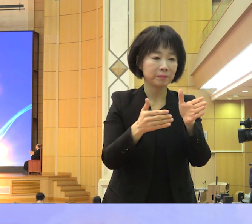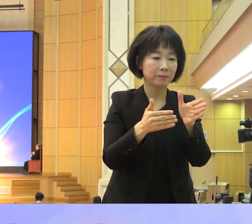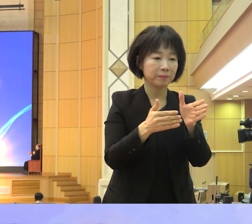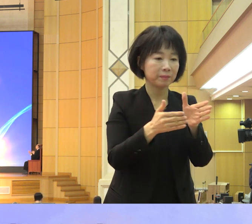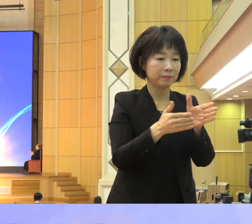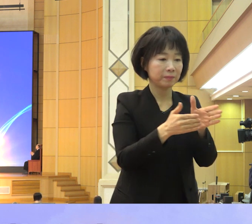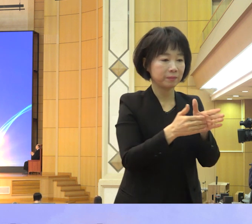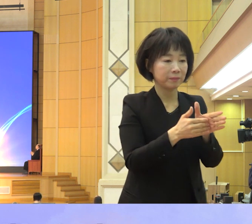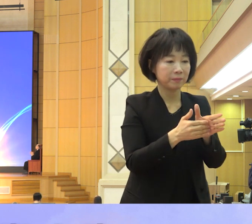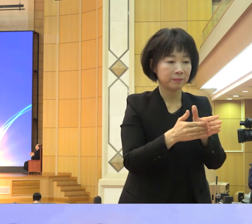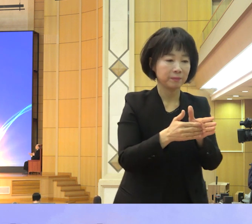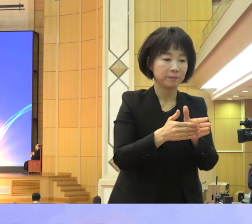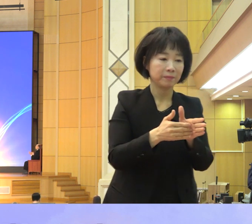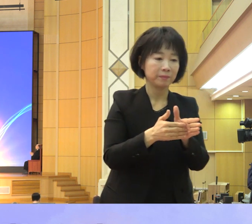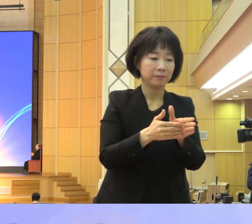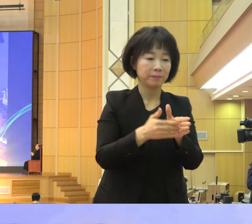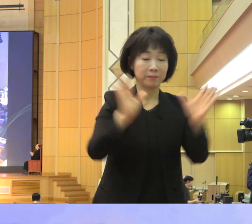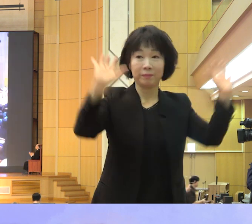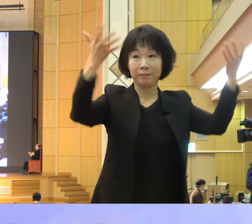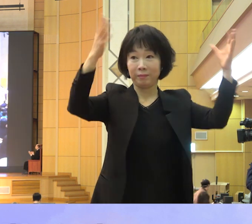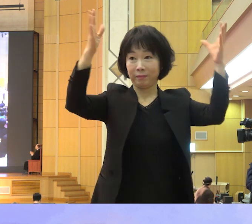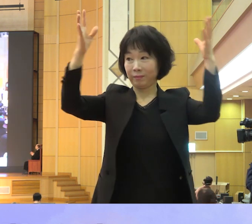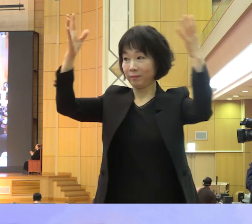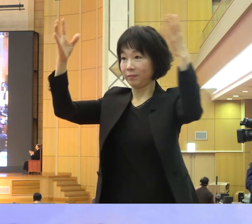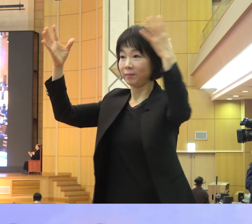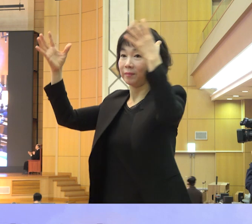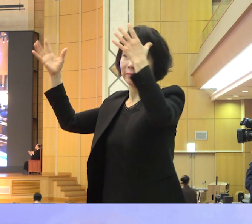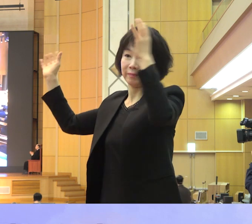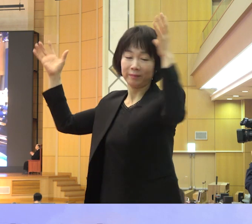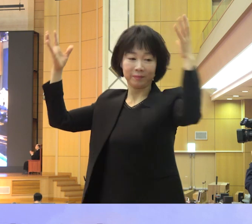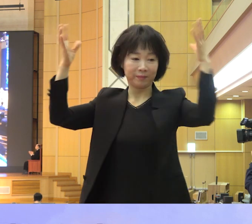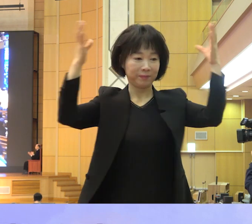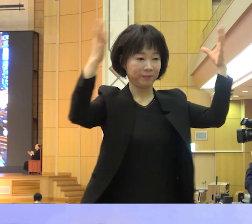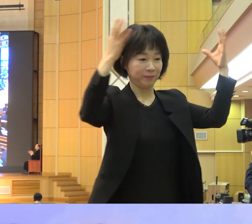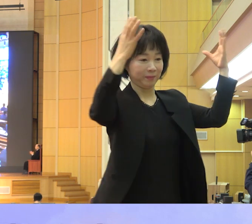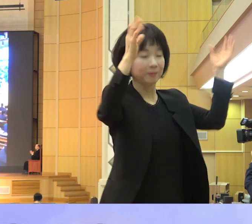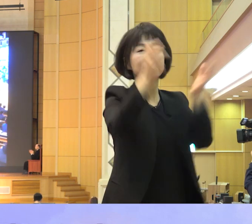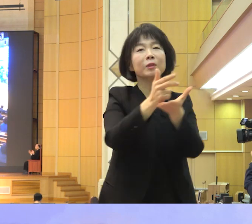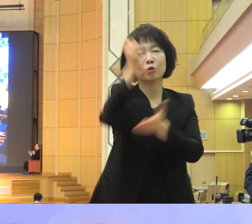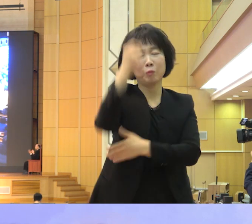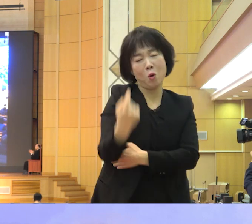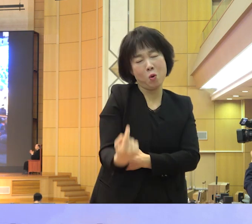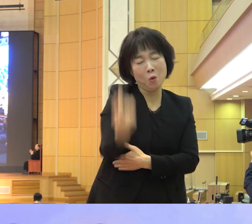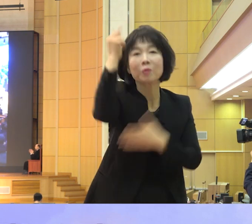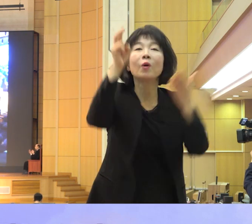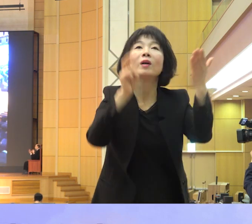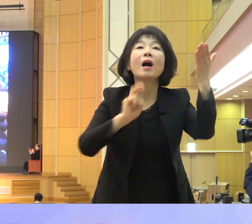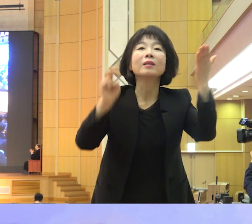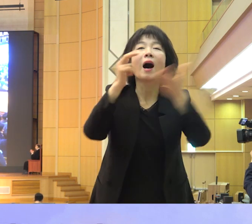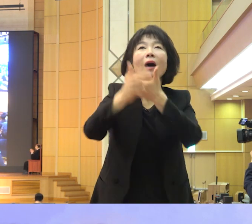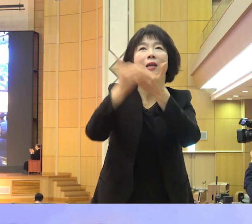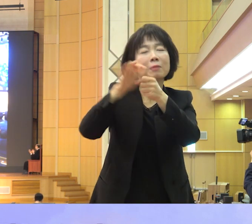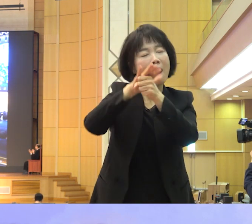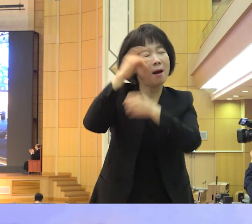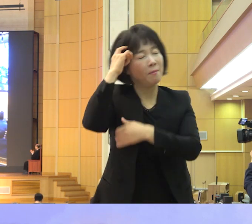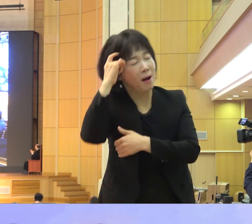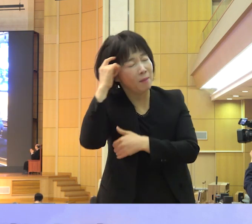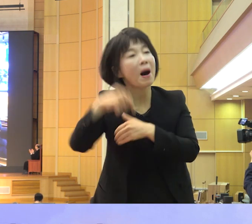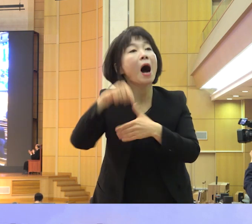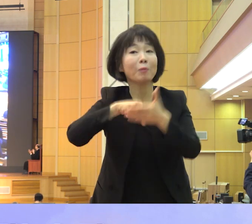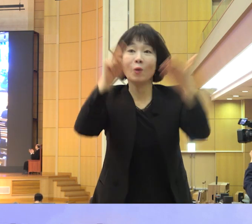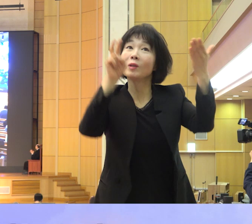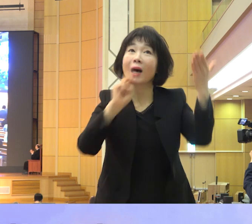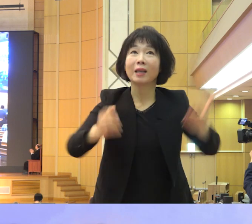되시네. 아멘. 이 시간 한 번 더 주님을 높이고 주님을 생각하고 주님이 내 도움이